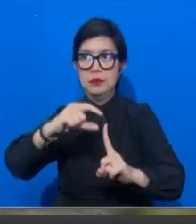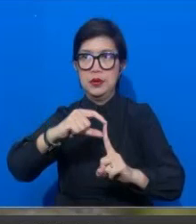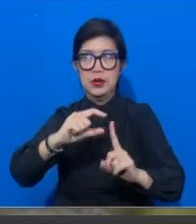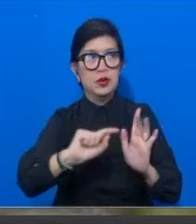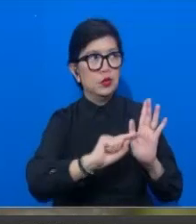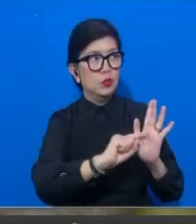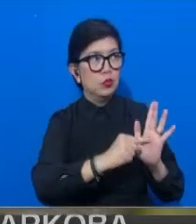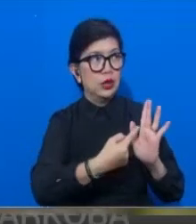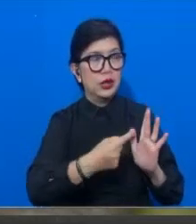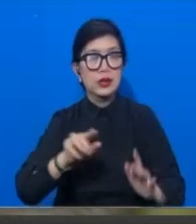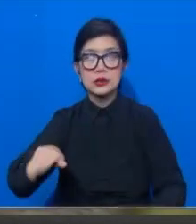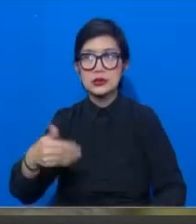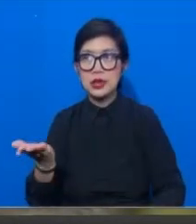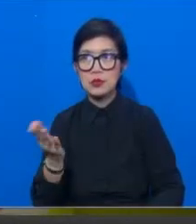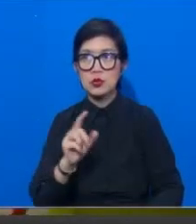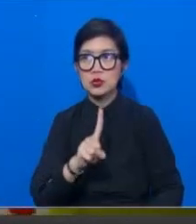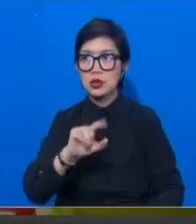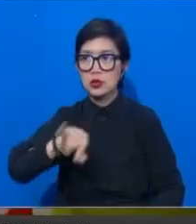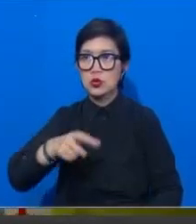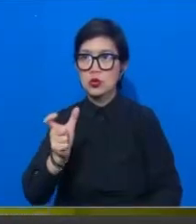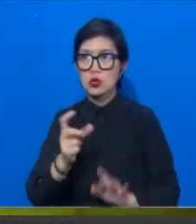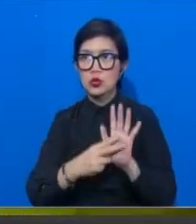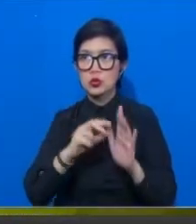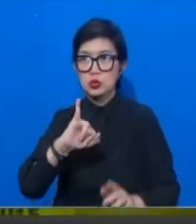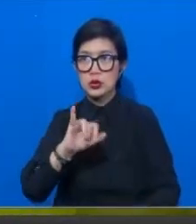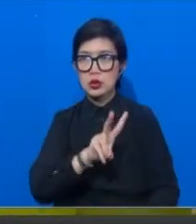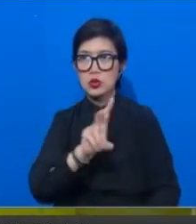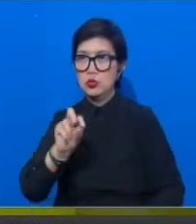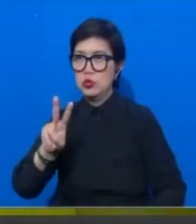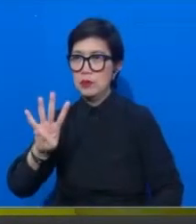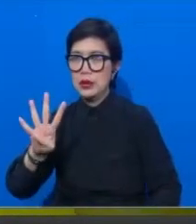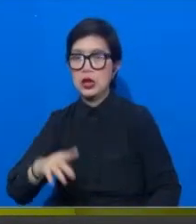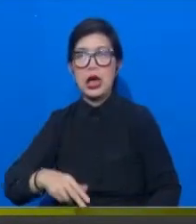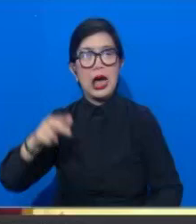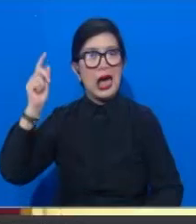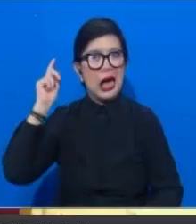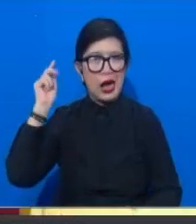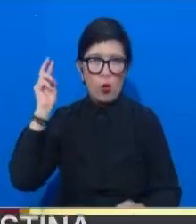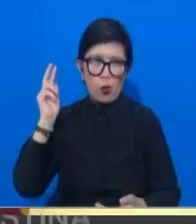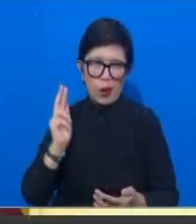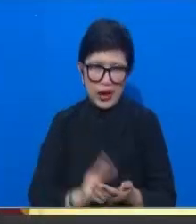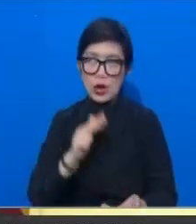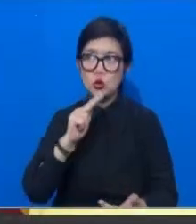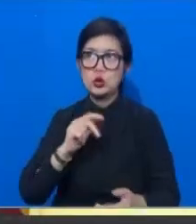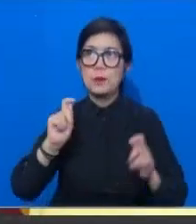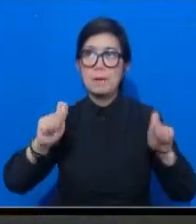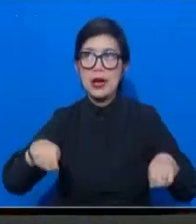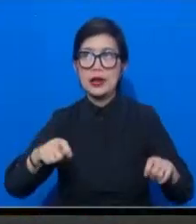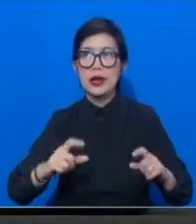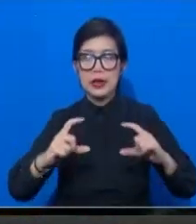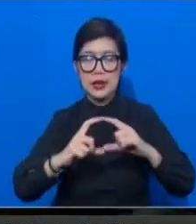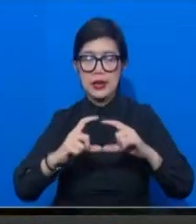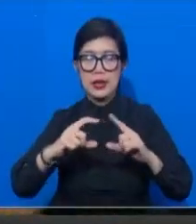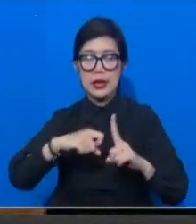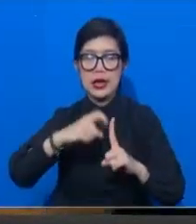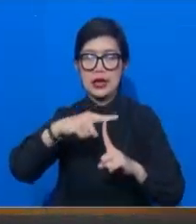Sabtu 1 Juni 2024. Program wajib KTP ini digaungkan sejak tahun lalu. Penyaluran LPG 3